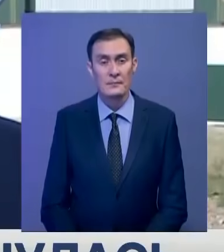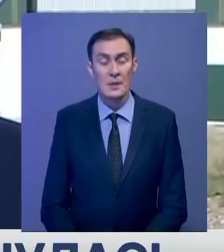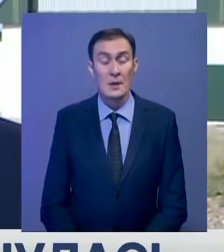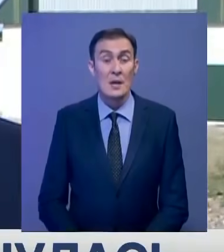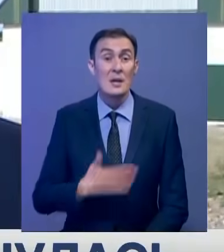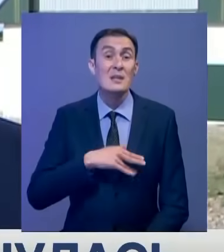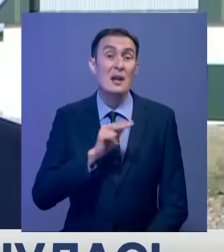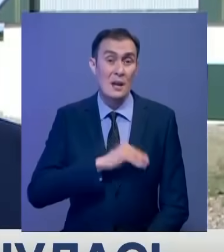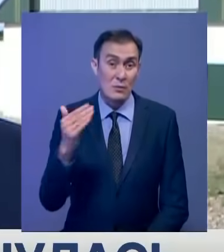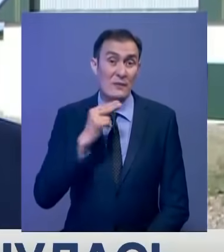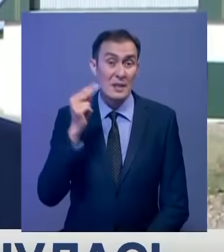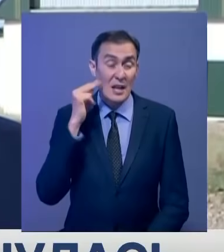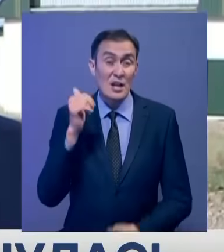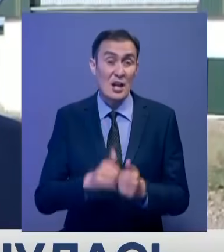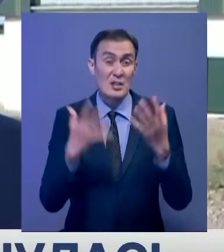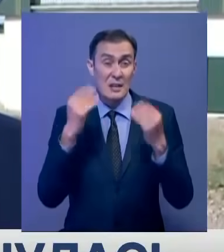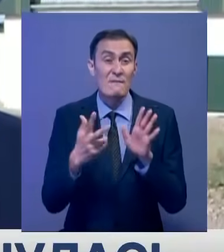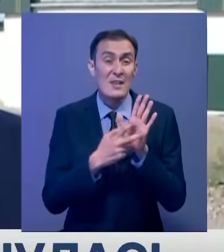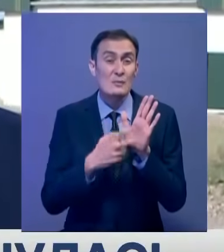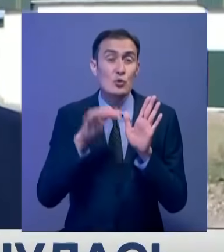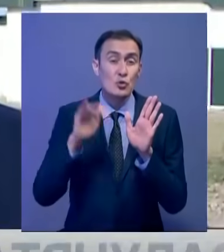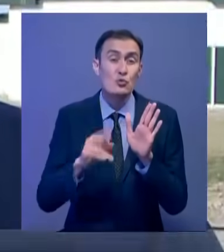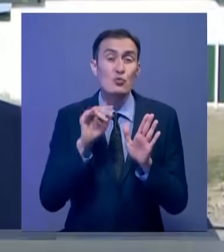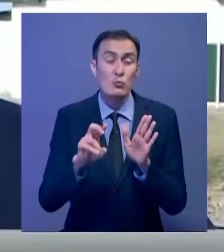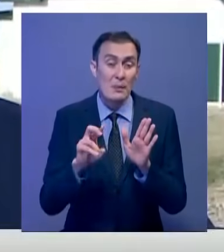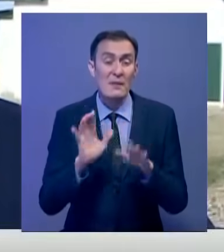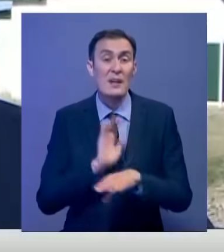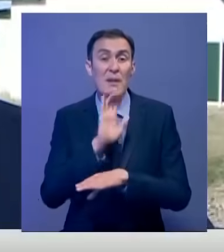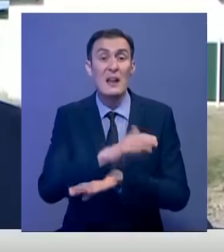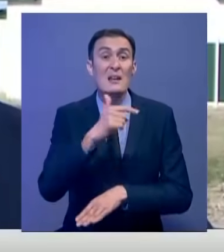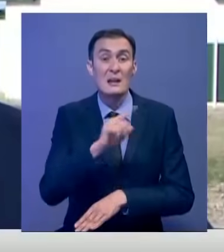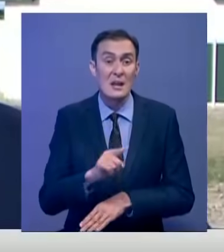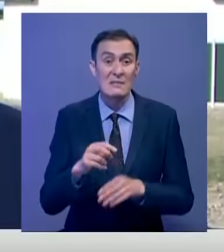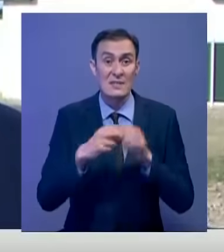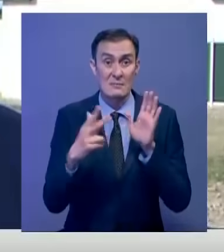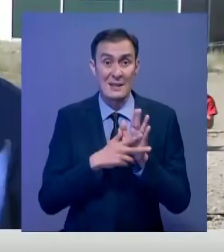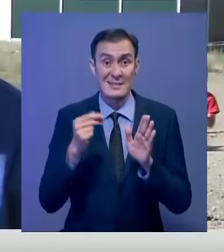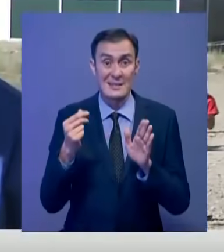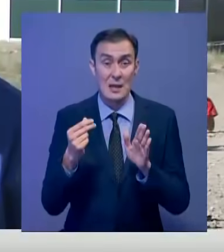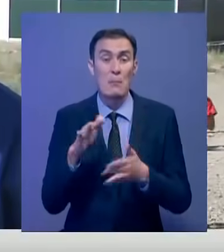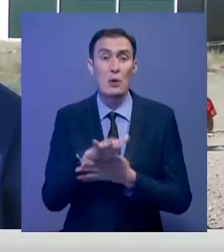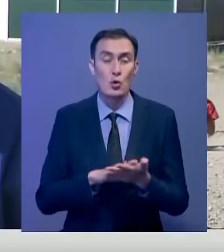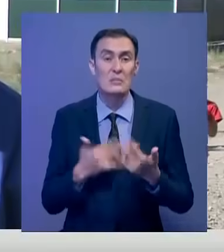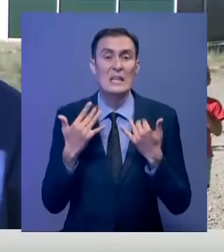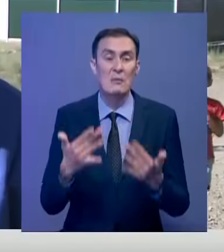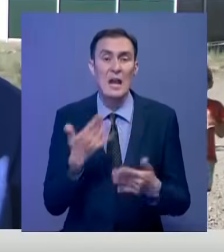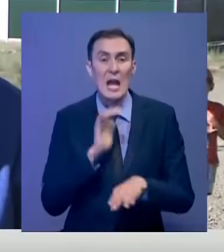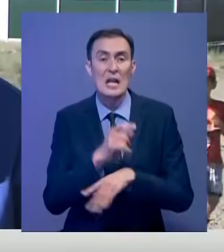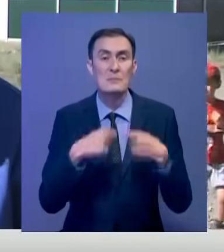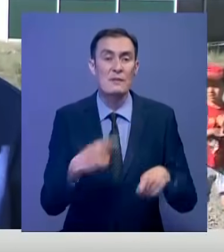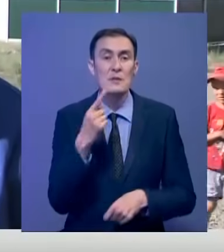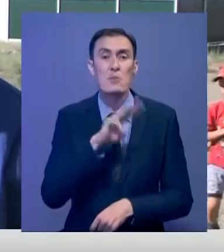Я там работал. В Китай ежедневно по 800 тысяч кубометров отправляли газа по 18 тенге. Потом они потребовали